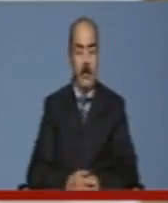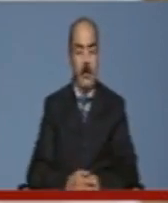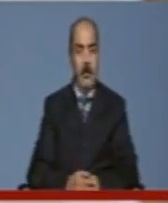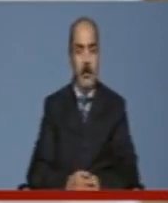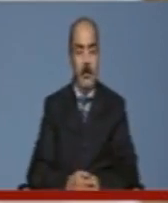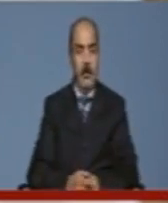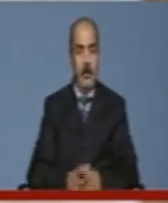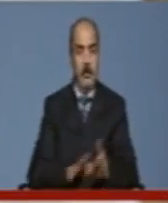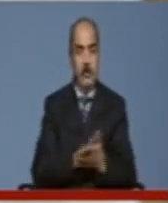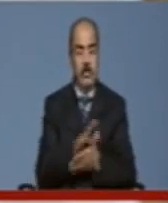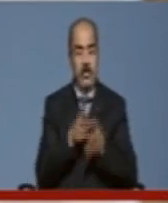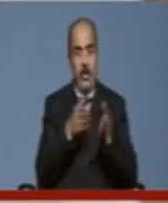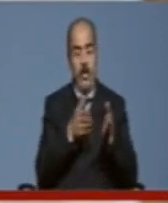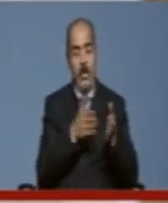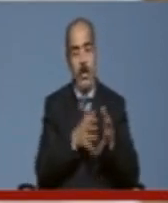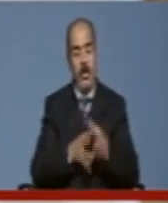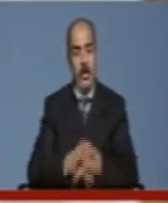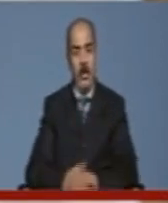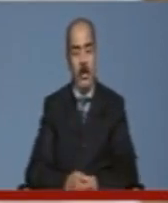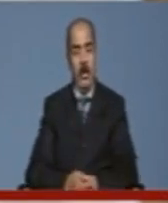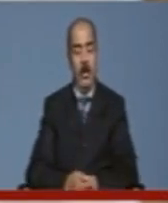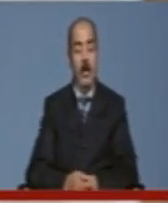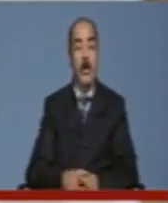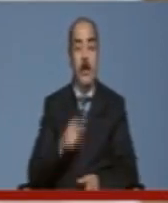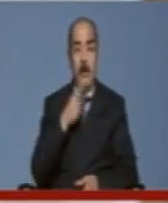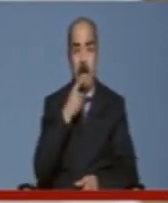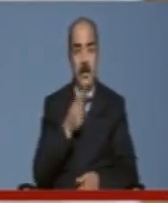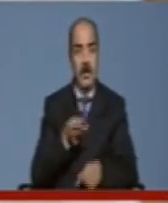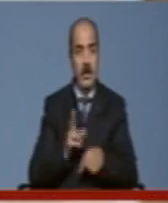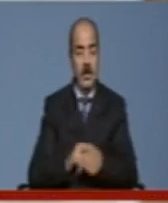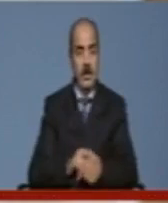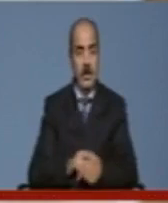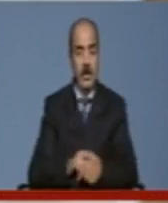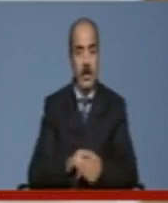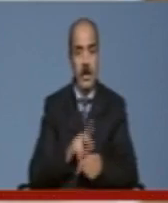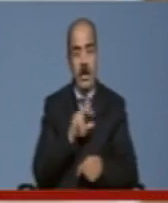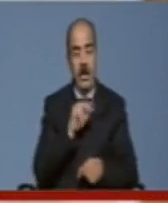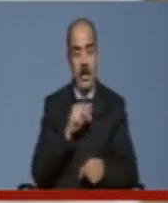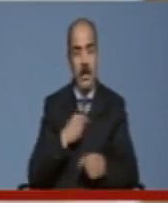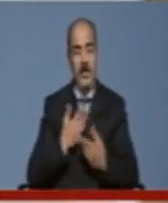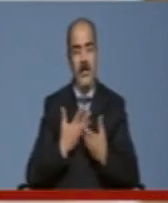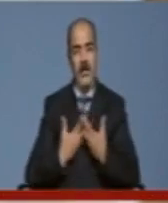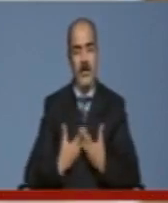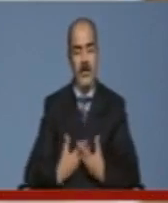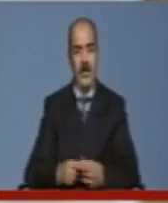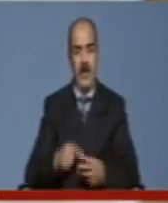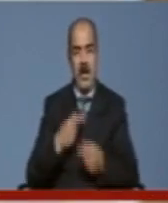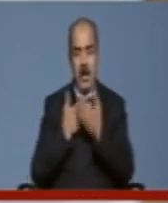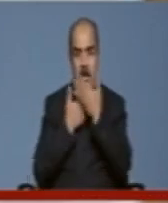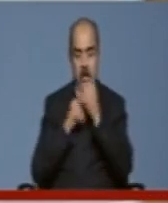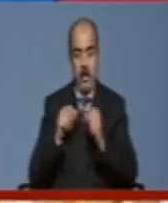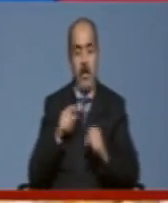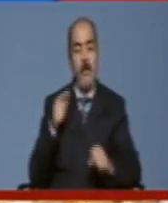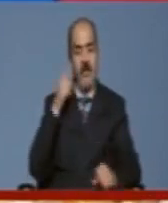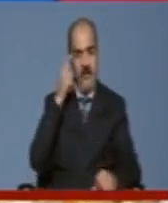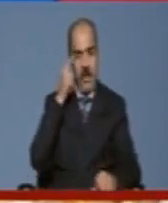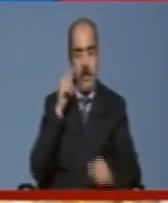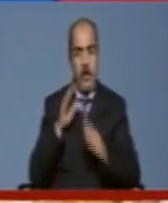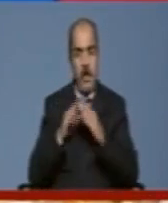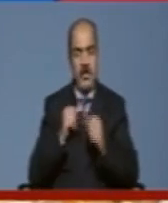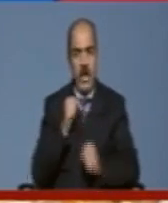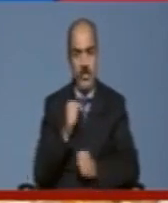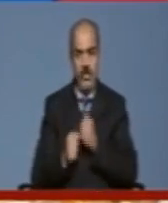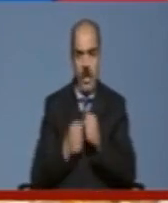هذه العملية، ولكن لا يجب أن نتساهل أمام الإرهاب. أنا أعرف أنكم في مصر حريصون جدا